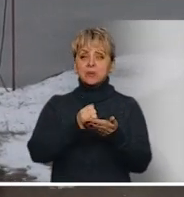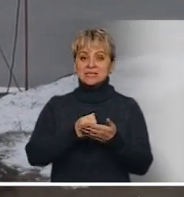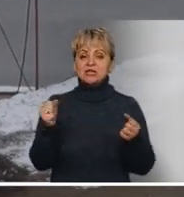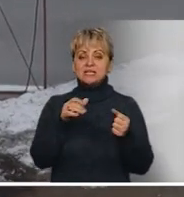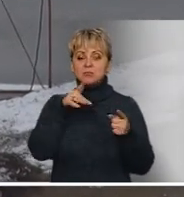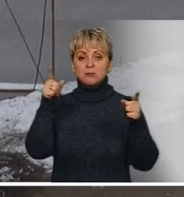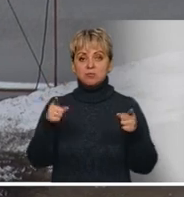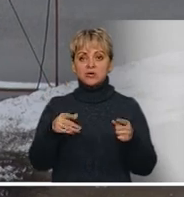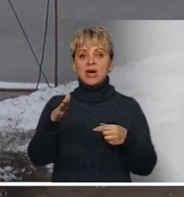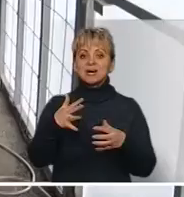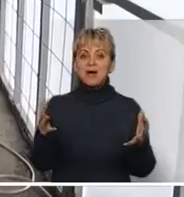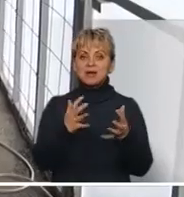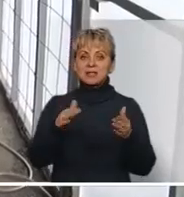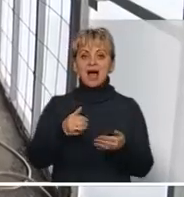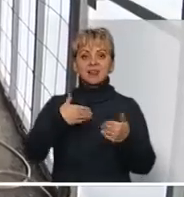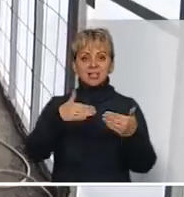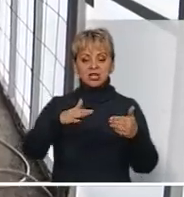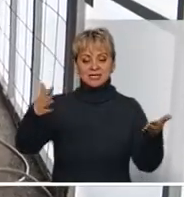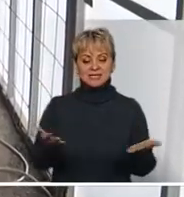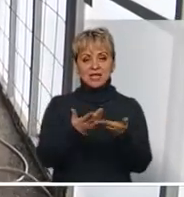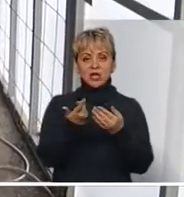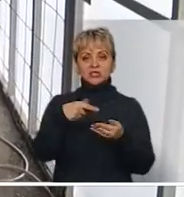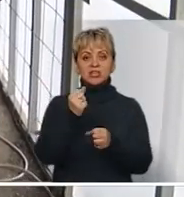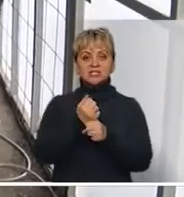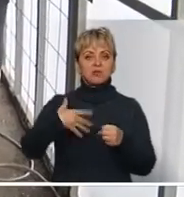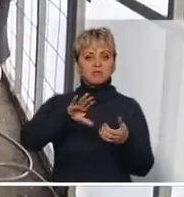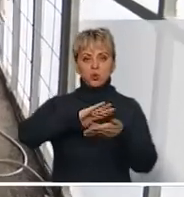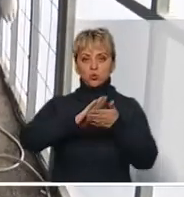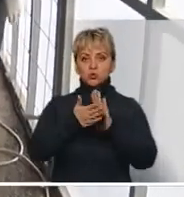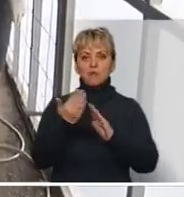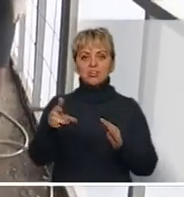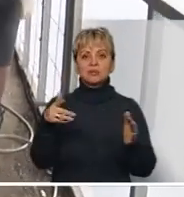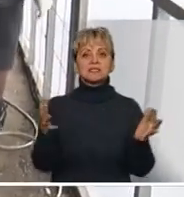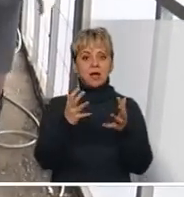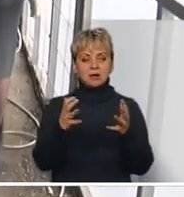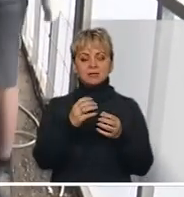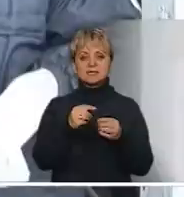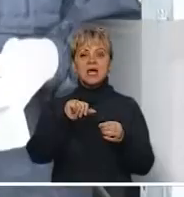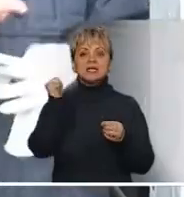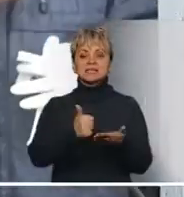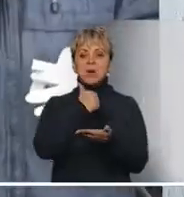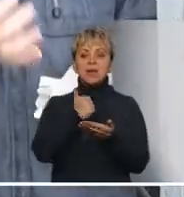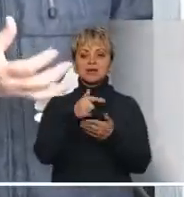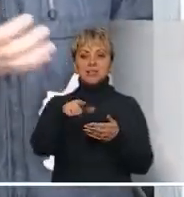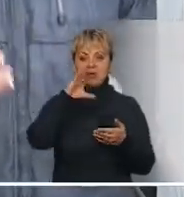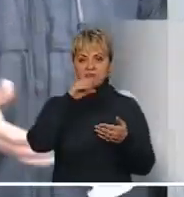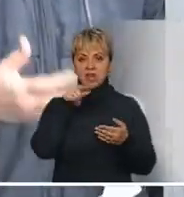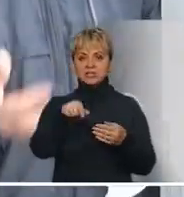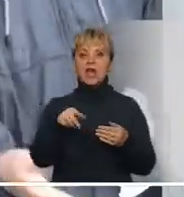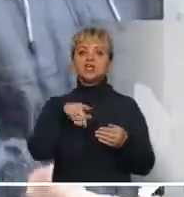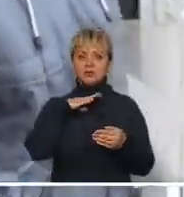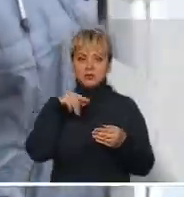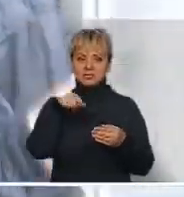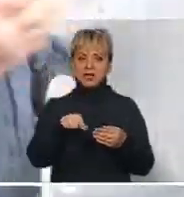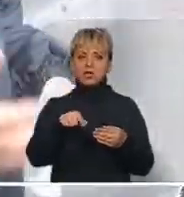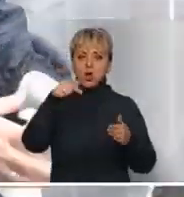про запас на зимний период рыба хранится в открытых садках, где созданы все условия для ее сохранности. Самое главное – вода.